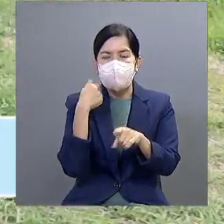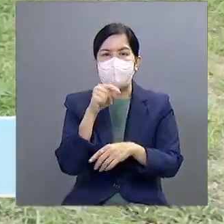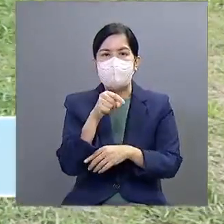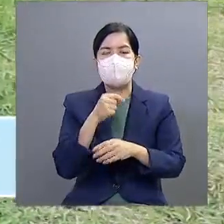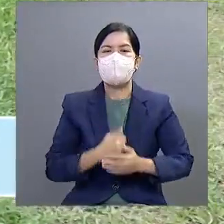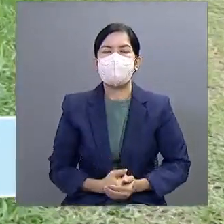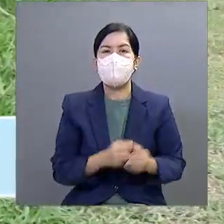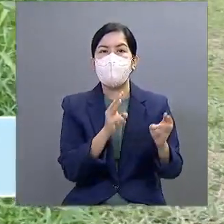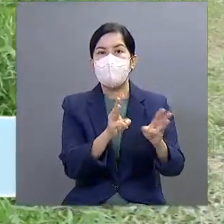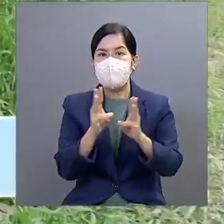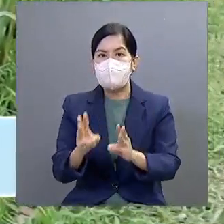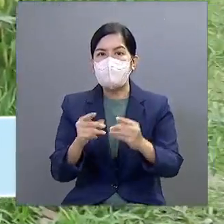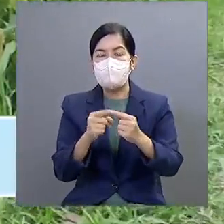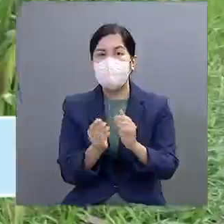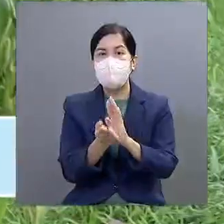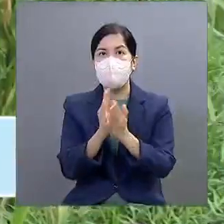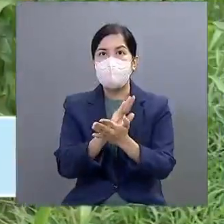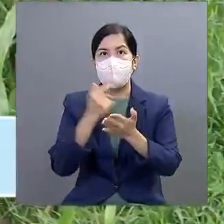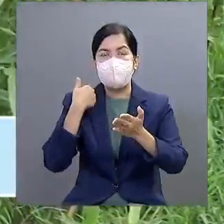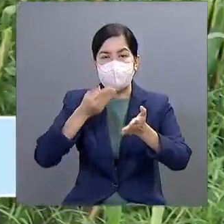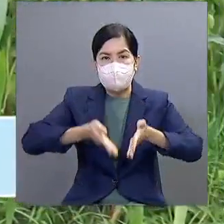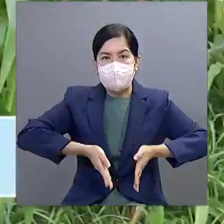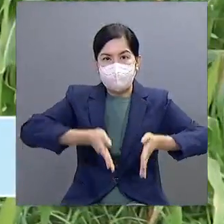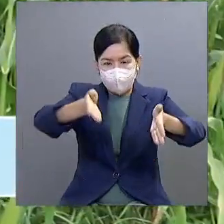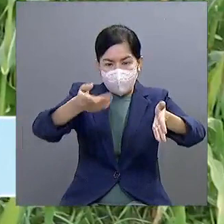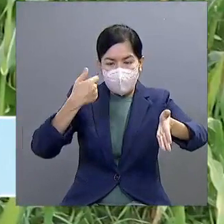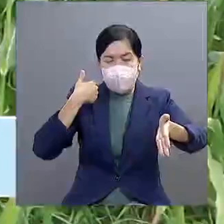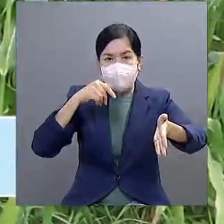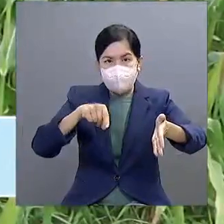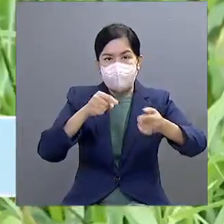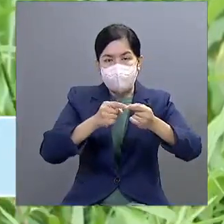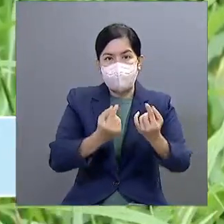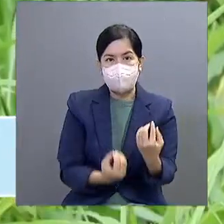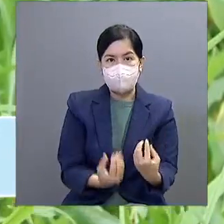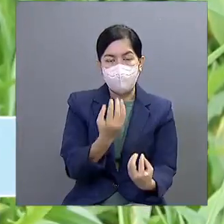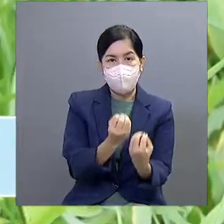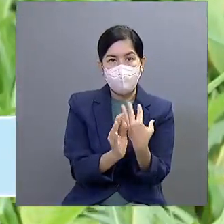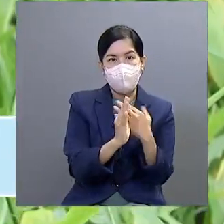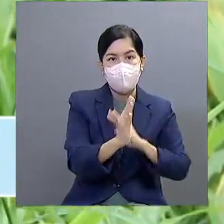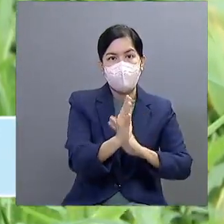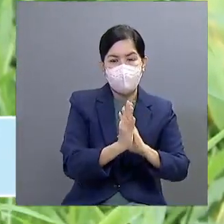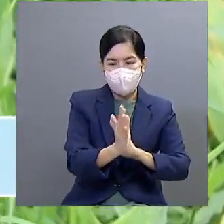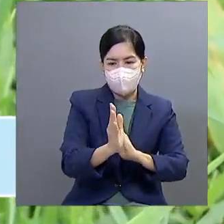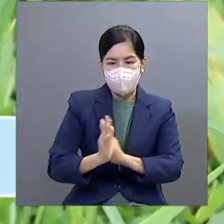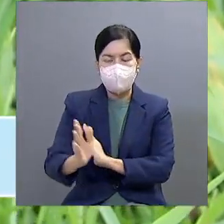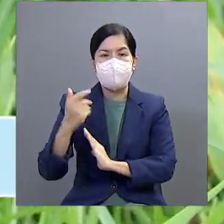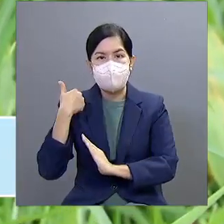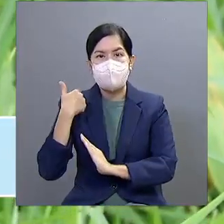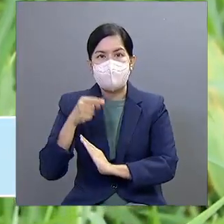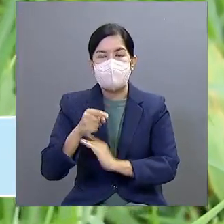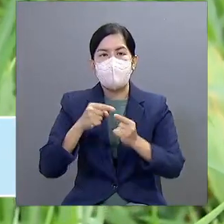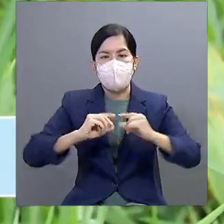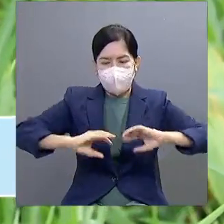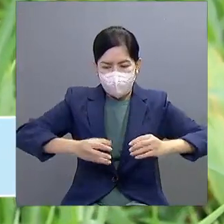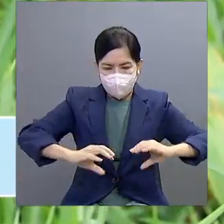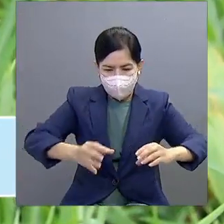ลับแปลงครับเพื่อให้มีผลผลิตหมุนเวียนตลอดทั้งปีส่วนวิธีการปลูกจะเริ่มจากการเตรียมดินด้วยการใช้รถไถครับแล้วก็พรวนดินคลุกเคล้ากับ